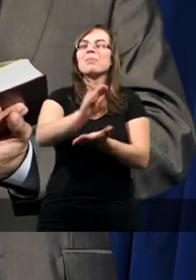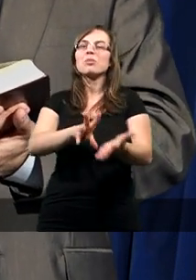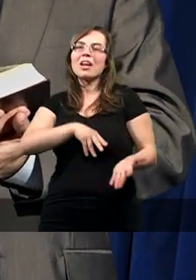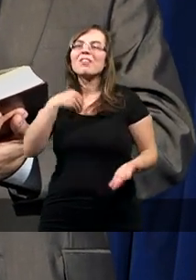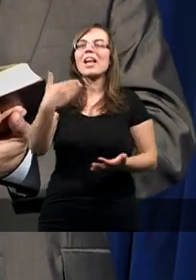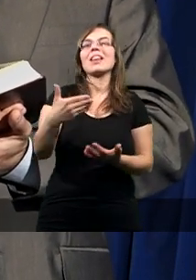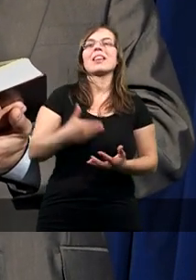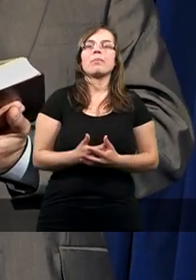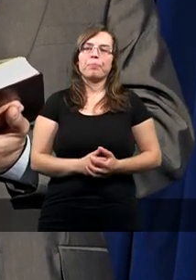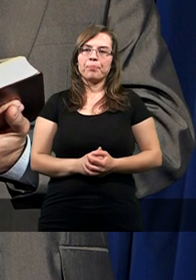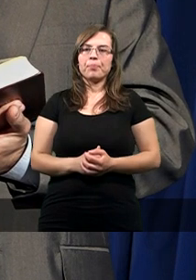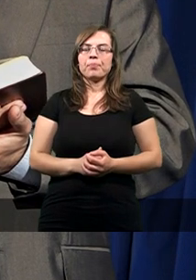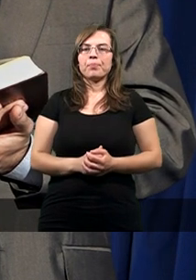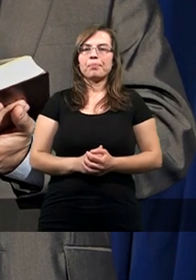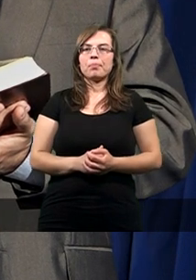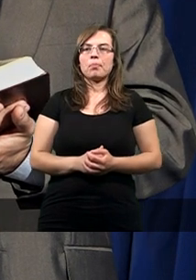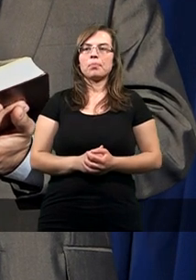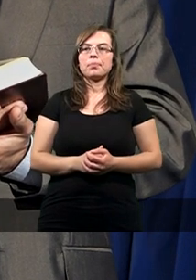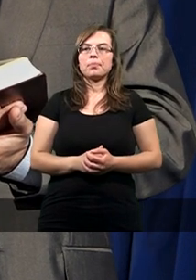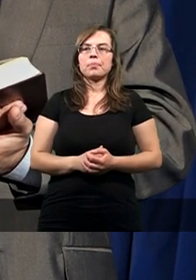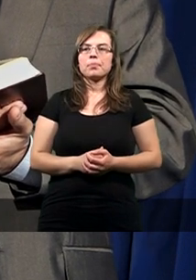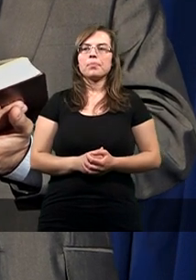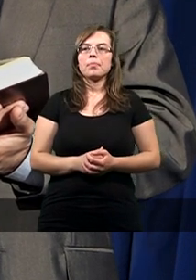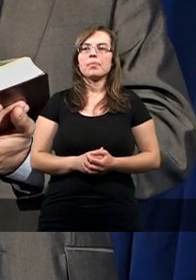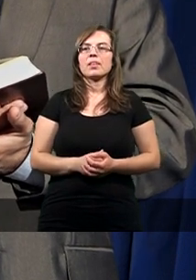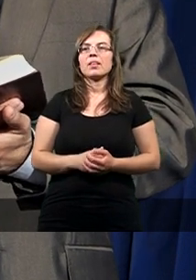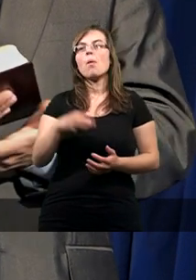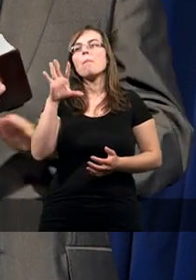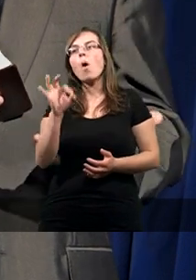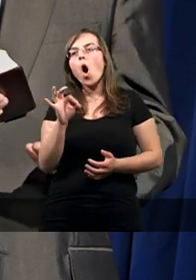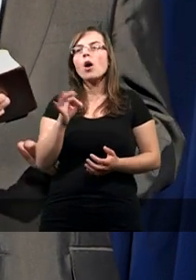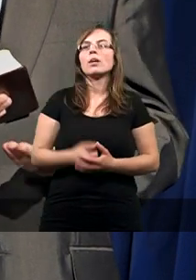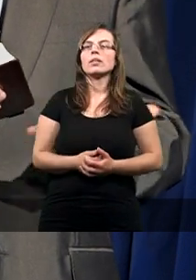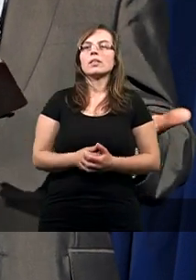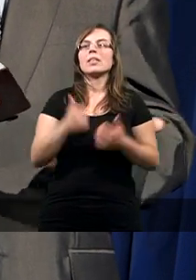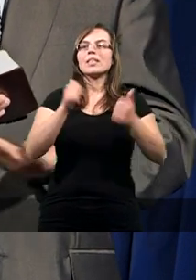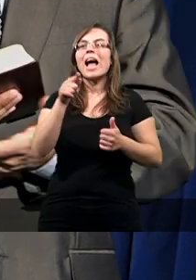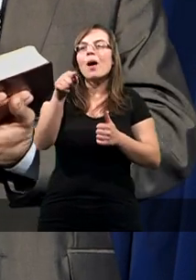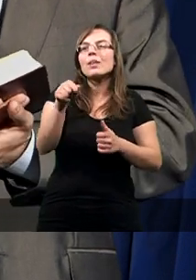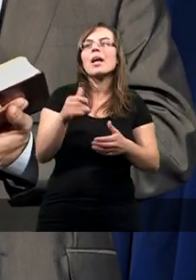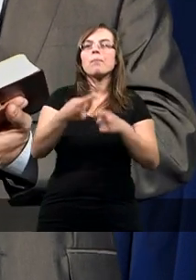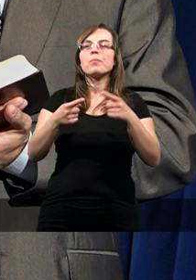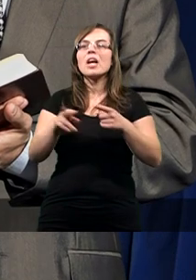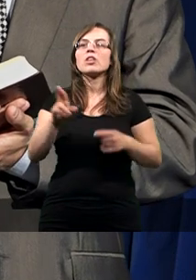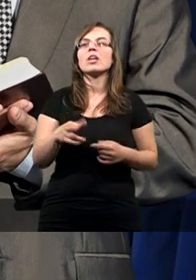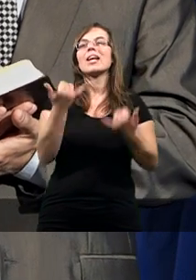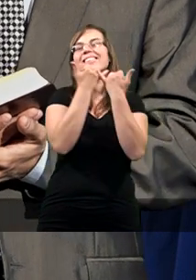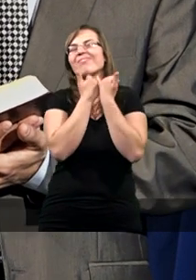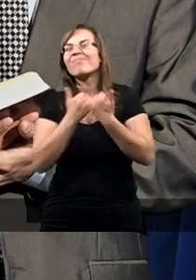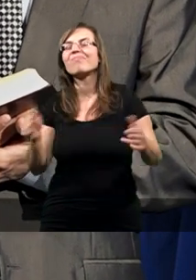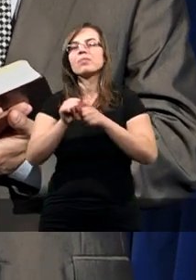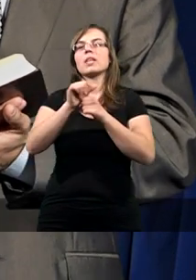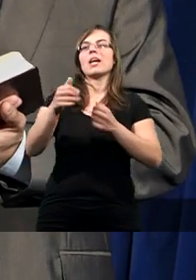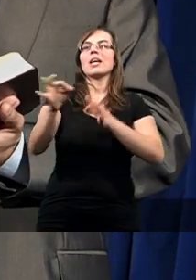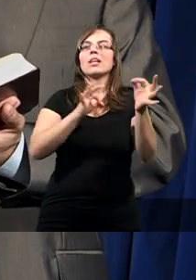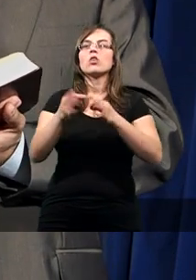Piśmie Świętym. He included a lot of stories about people who were sinners. Bo są tam przecież liczne historie